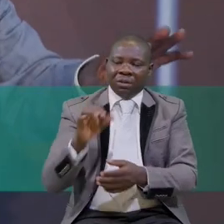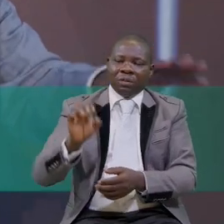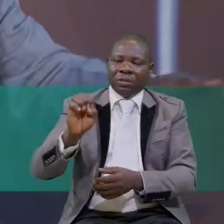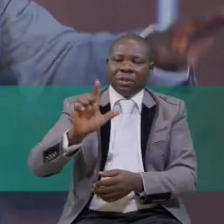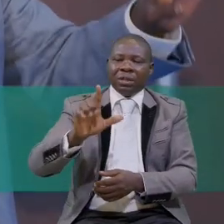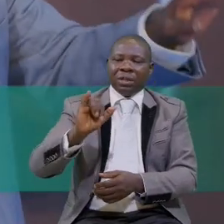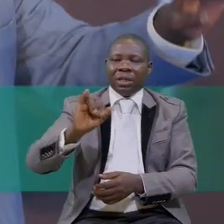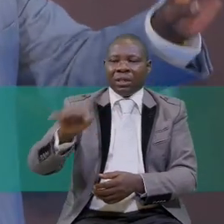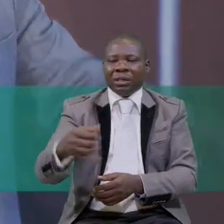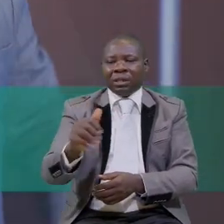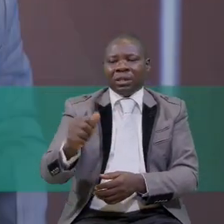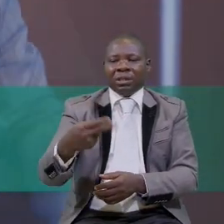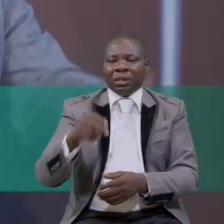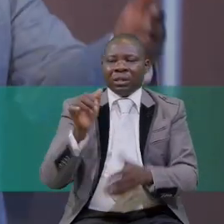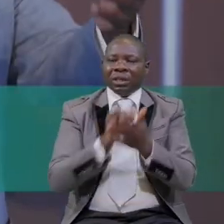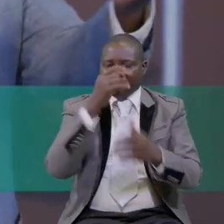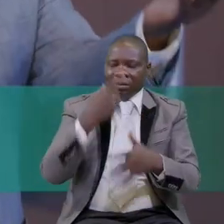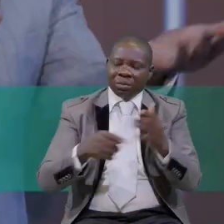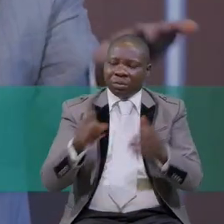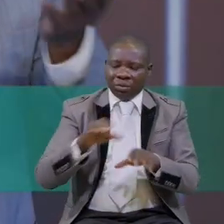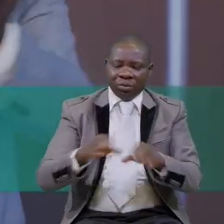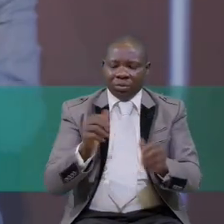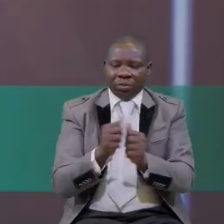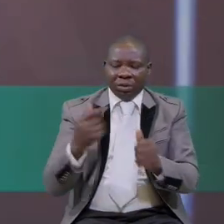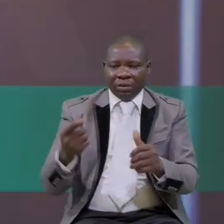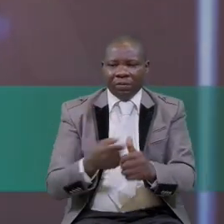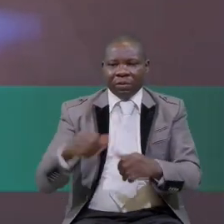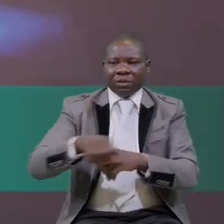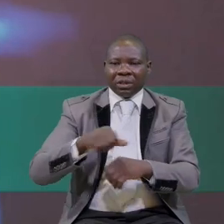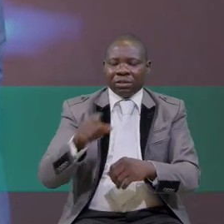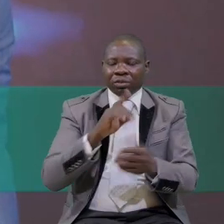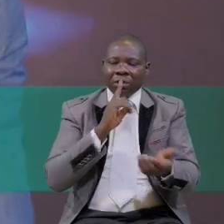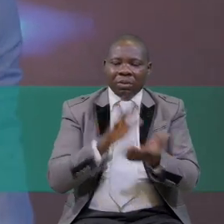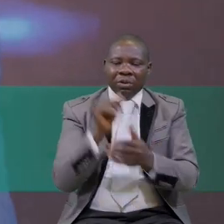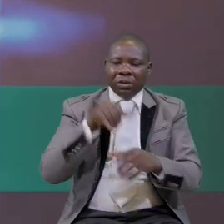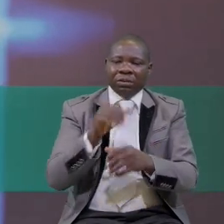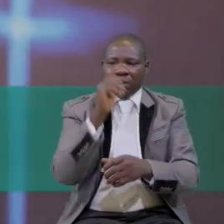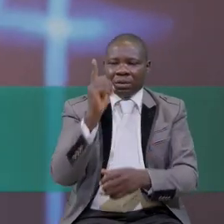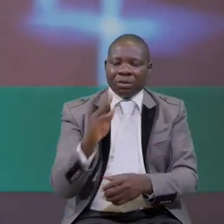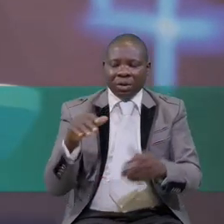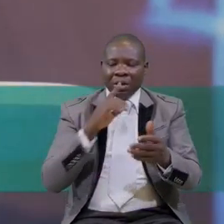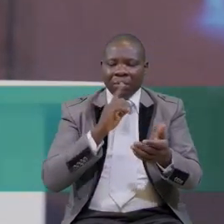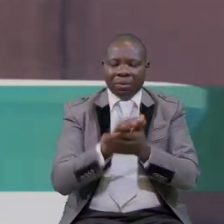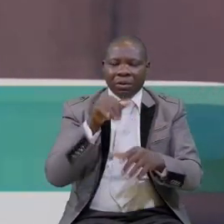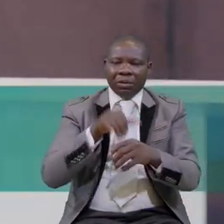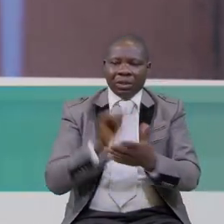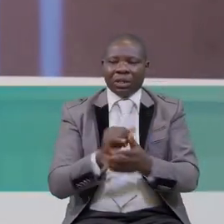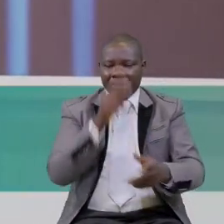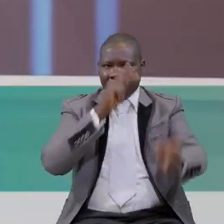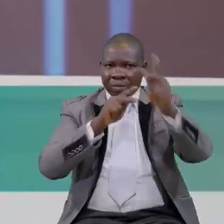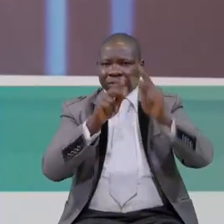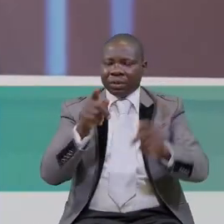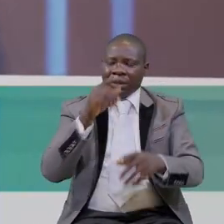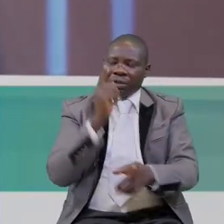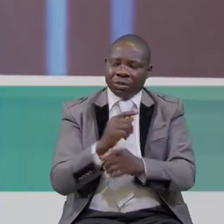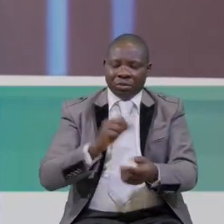C'est tout ce qu'il faisait. Avec l'onction initiale, il a cru en Dieu, il a cru en ce prophète et il le suivait.